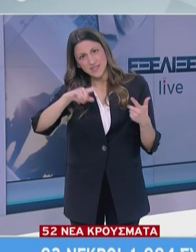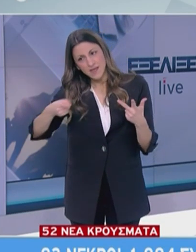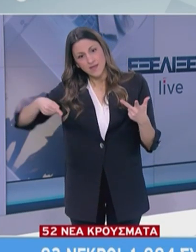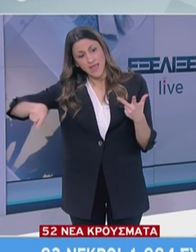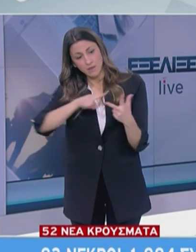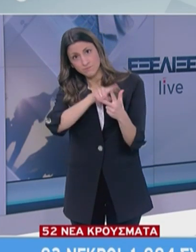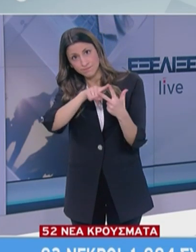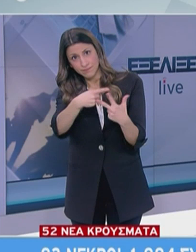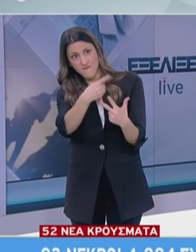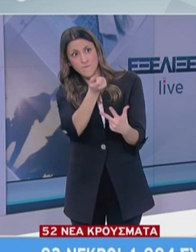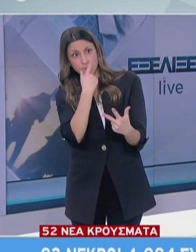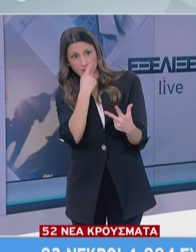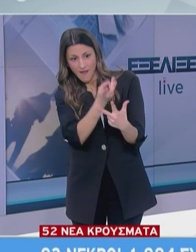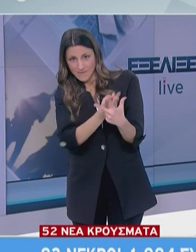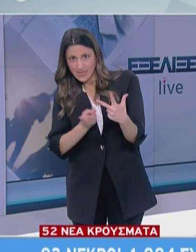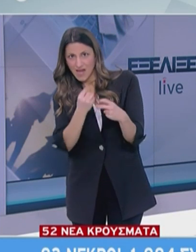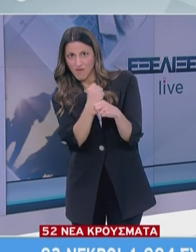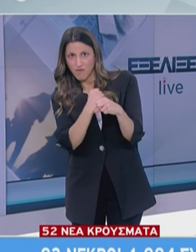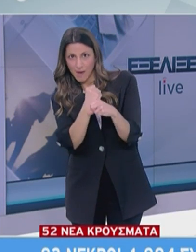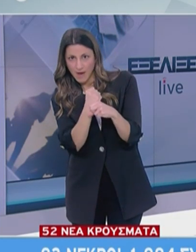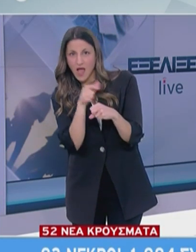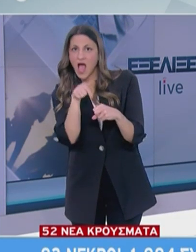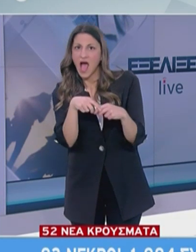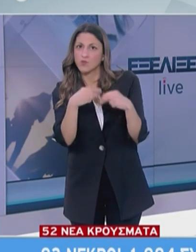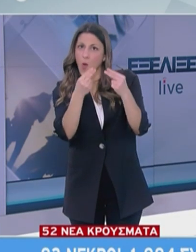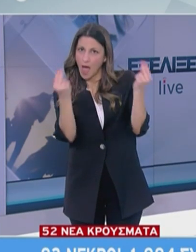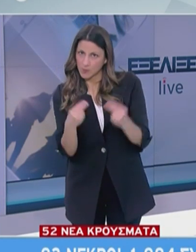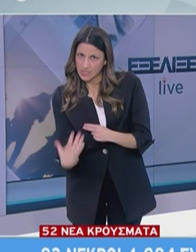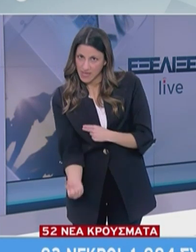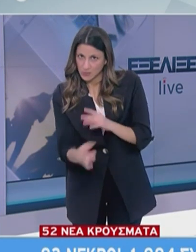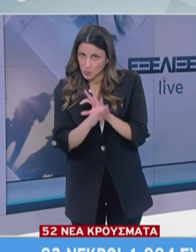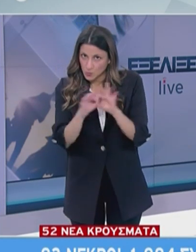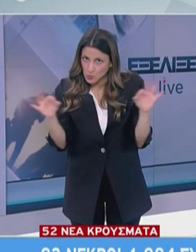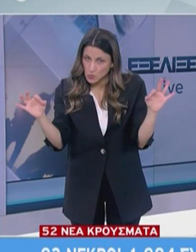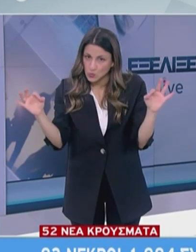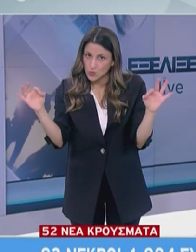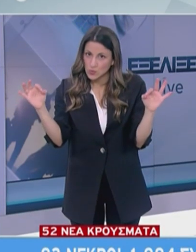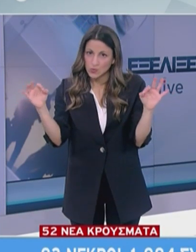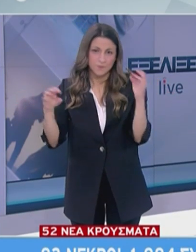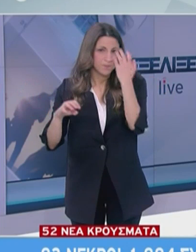ασθενείς, μπορείτε να μας εξηγήσετε αν το τριπλό αυτό σχήμα λειτουργεί και σε ποιο βαθμό?